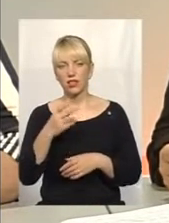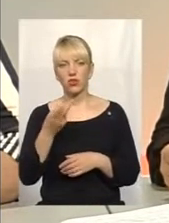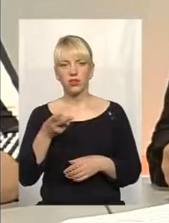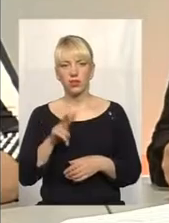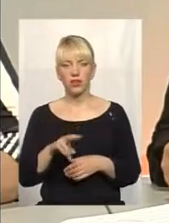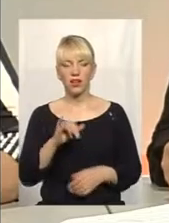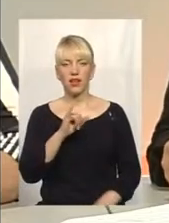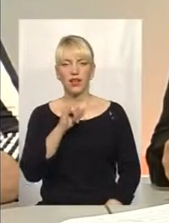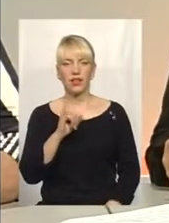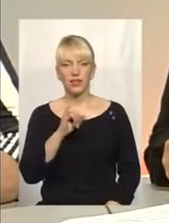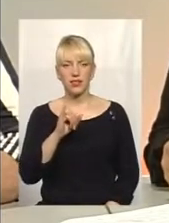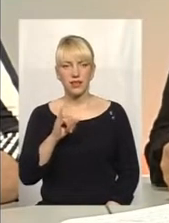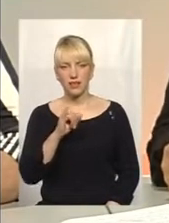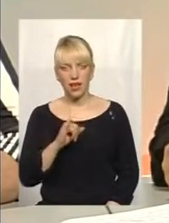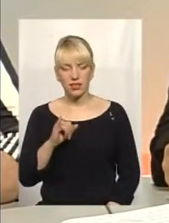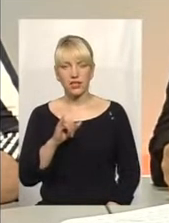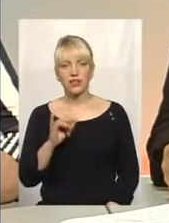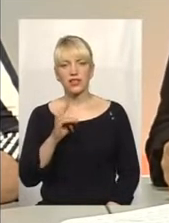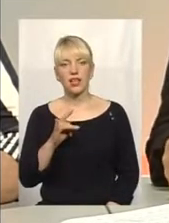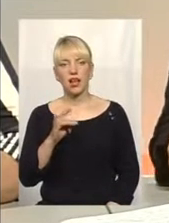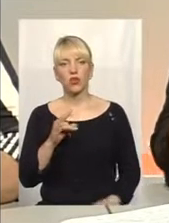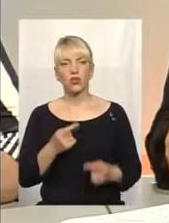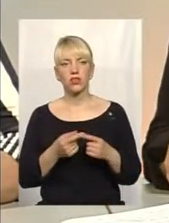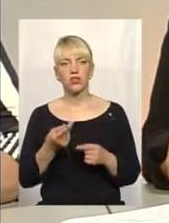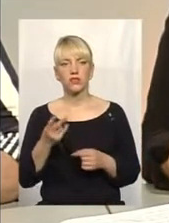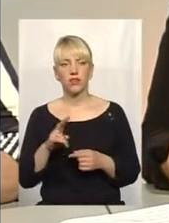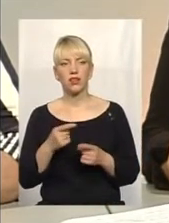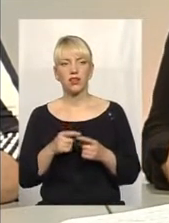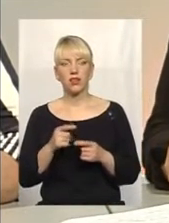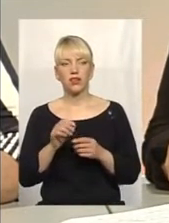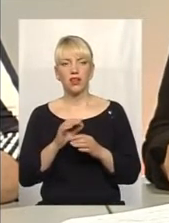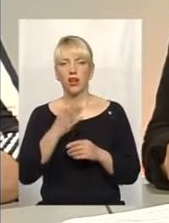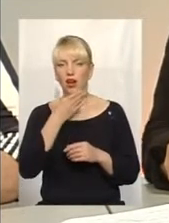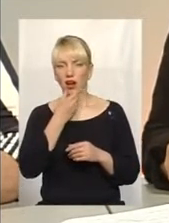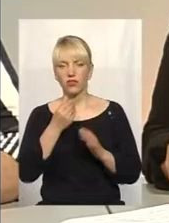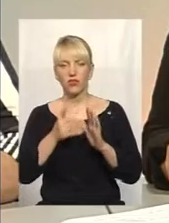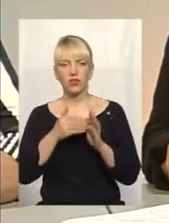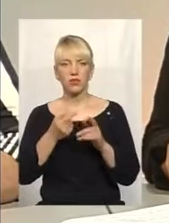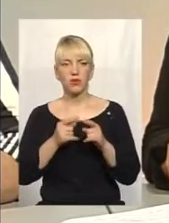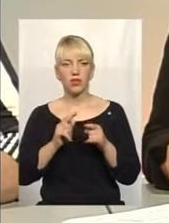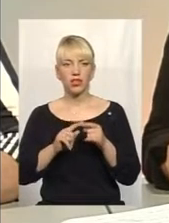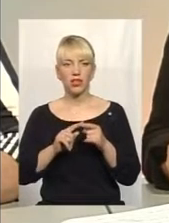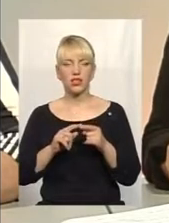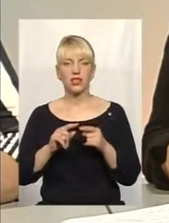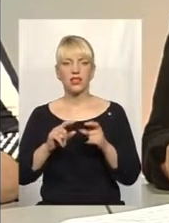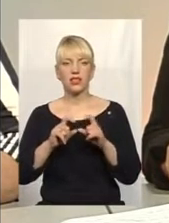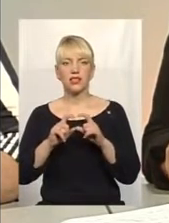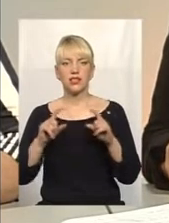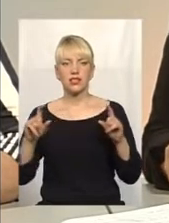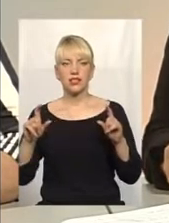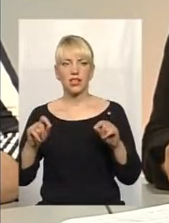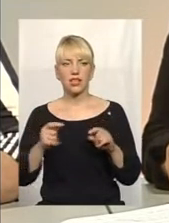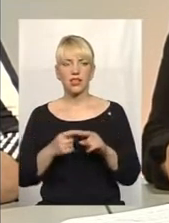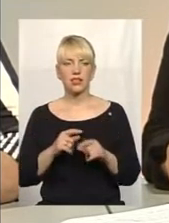в Ізяславському районі один заклад, до речі, він дуже гарно відкликається про цей заклад,